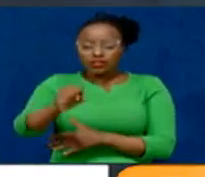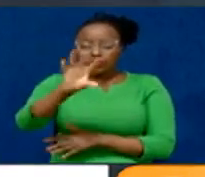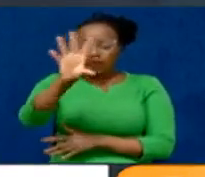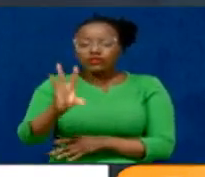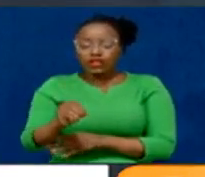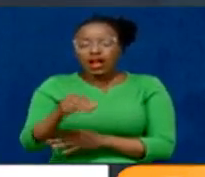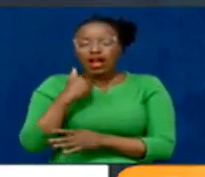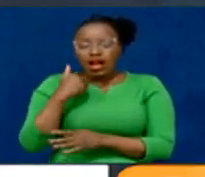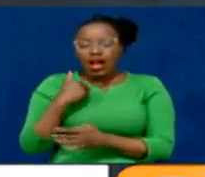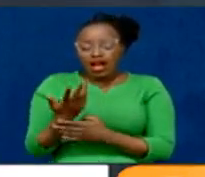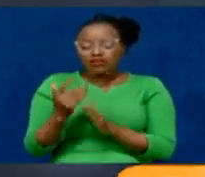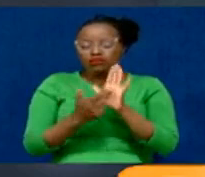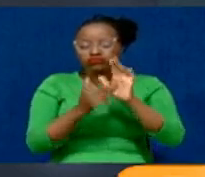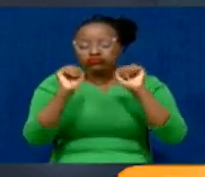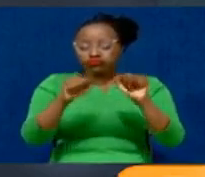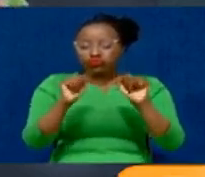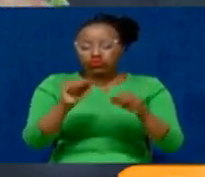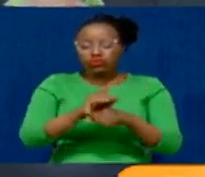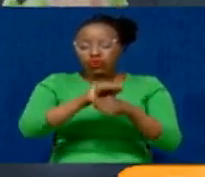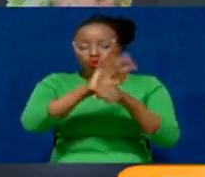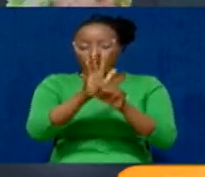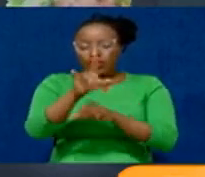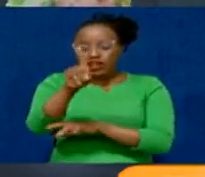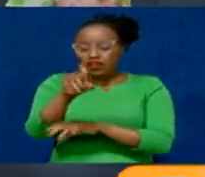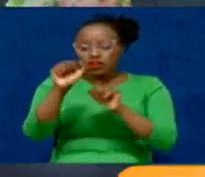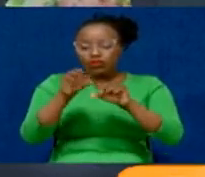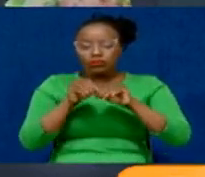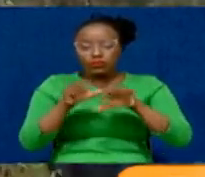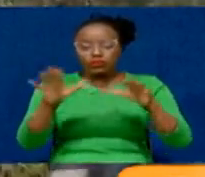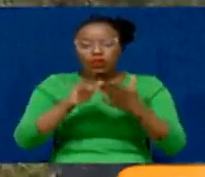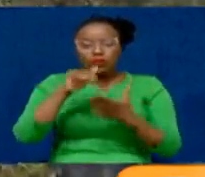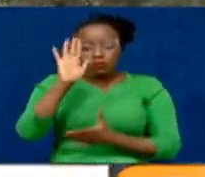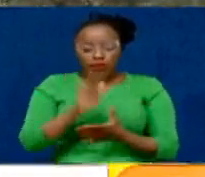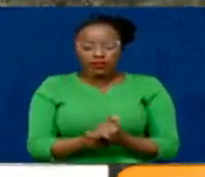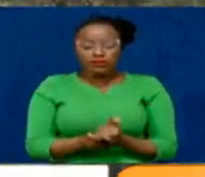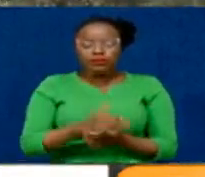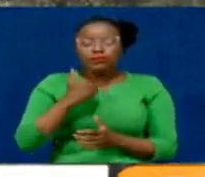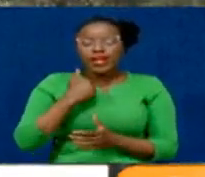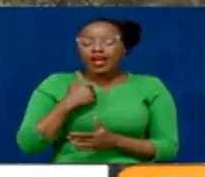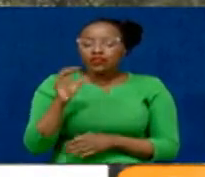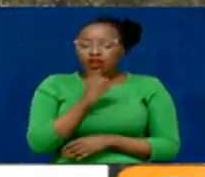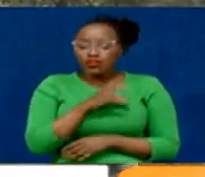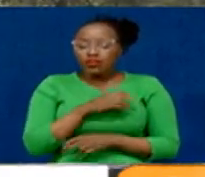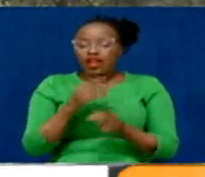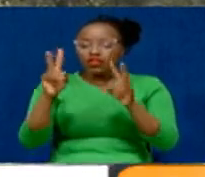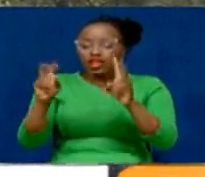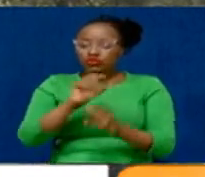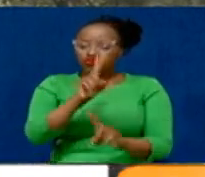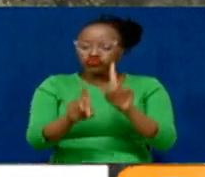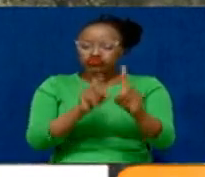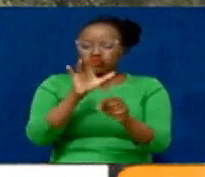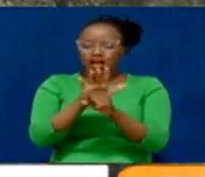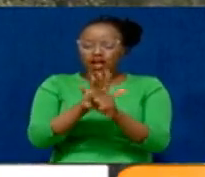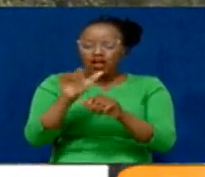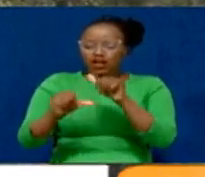Kusini, kuna viashiria kwamba huenda virusi vya ugonjwa huo vikaenea zaidi. Tayari kumekuwa na hofu na maswali chungu nzima